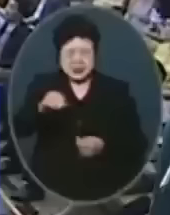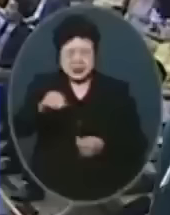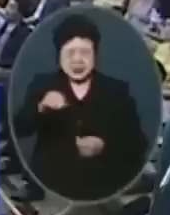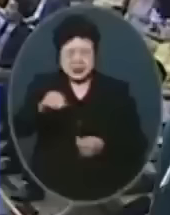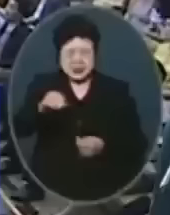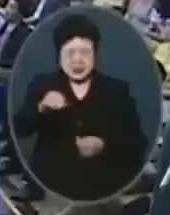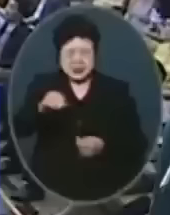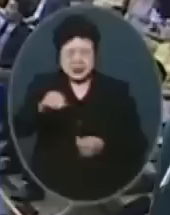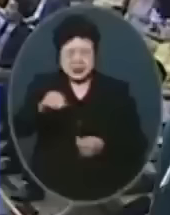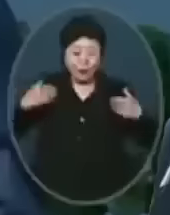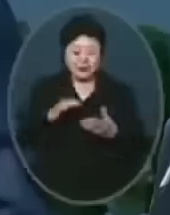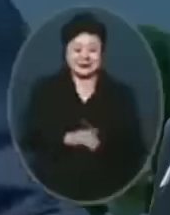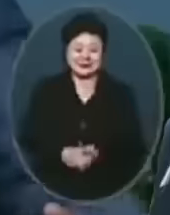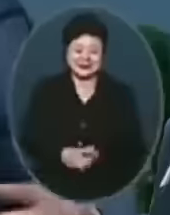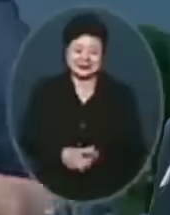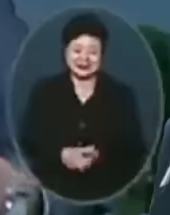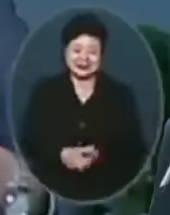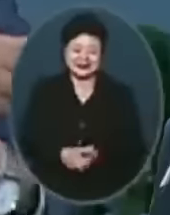펴고